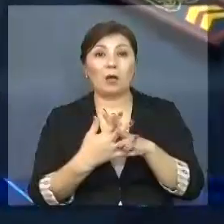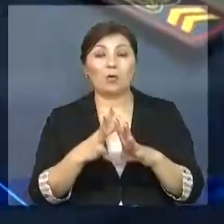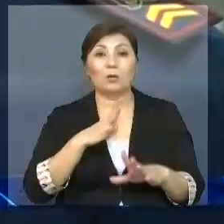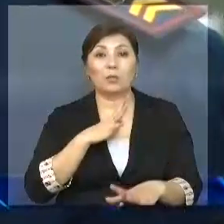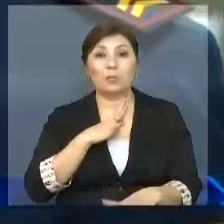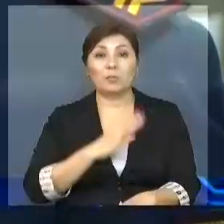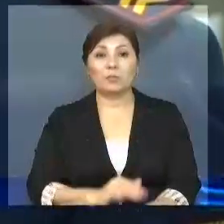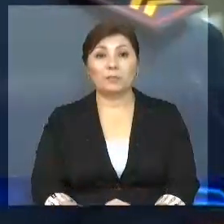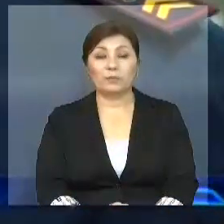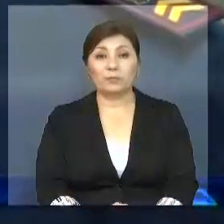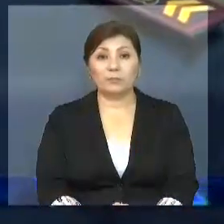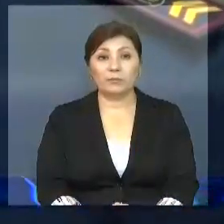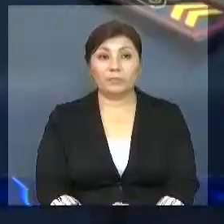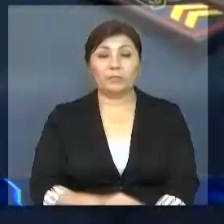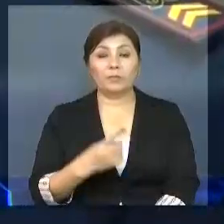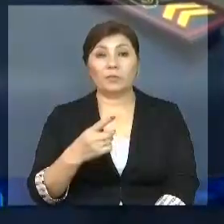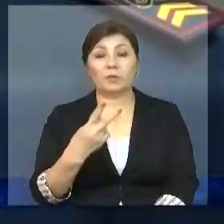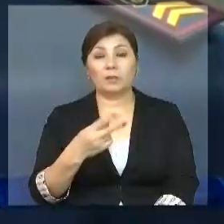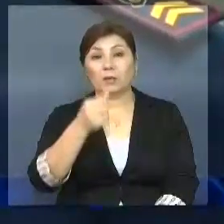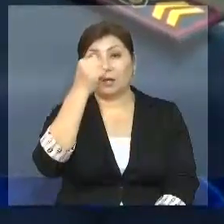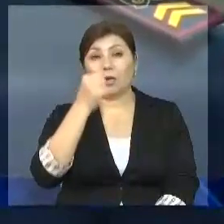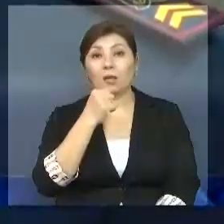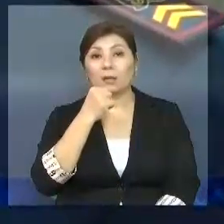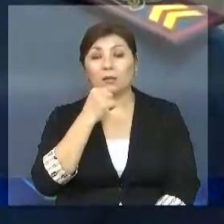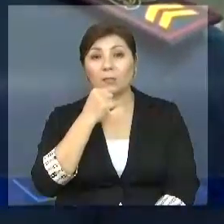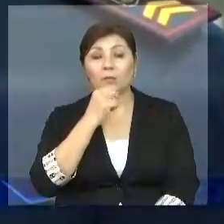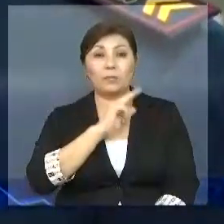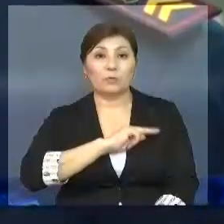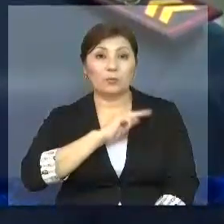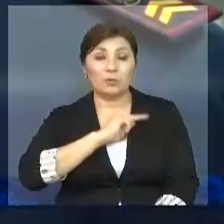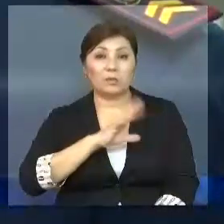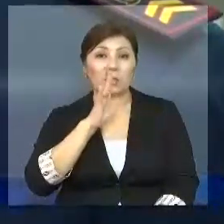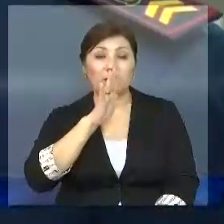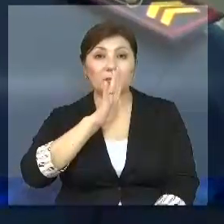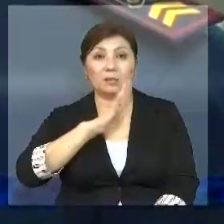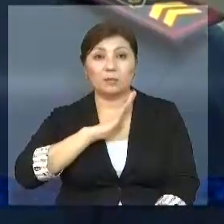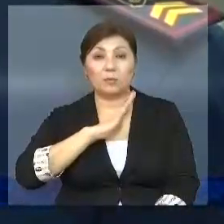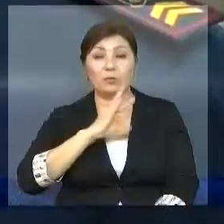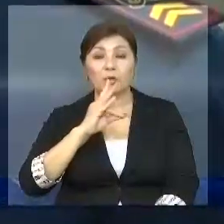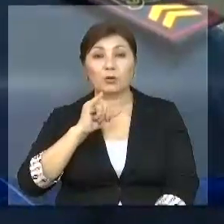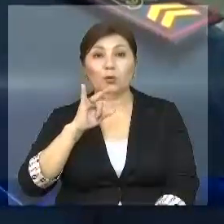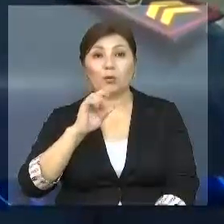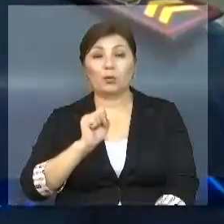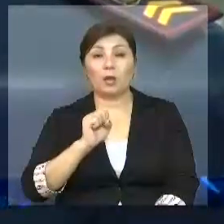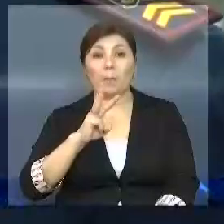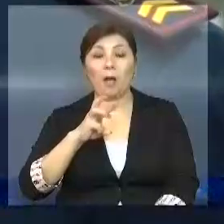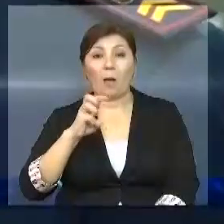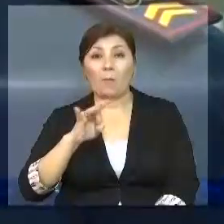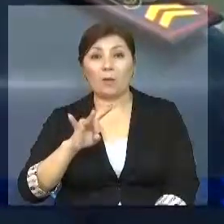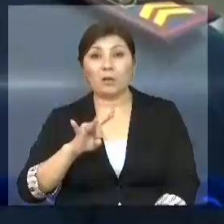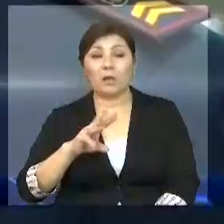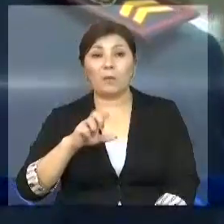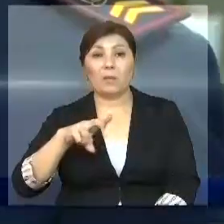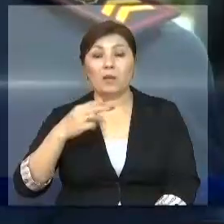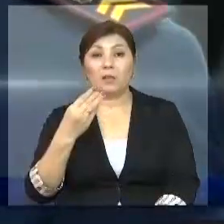уақыттарда бір айлап, екі айлап сол жақта жүрдік. Нұра ауылында, Мамыр ауылында, Бешір ауылында